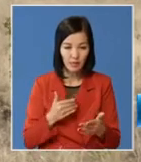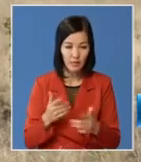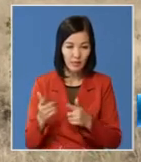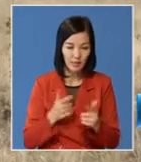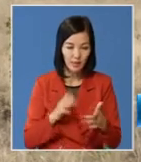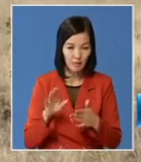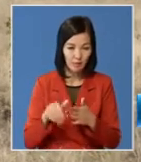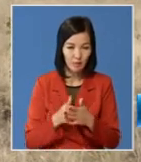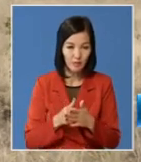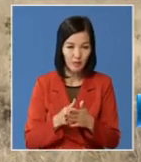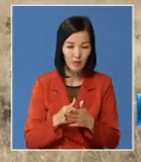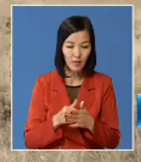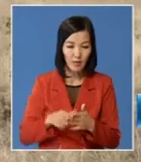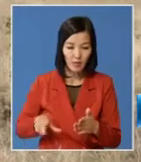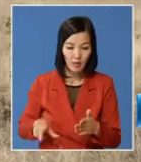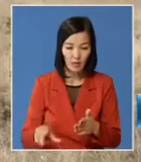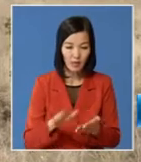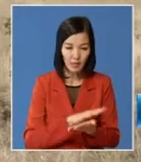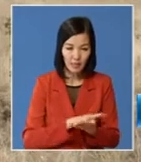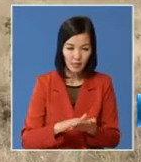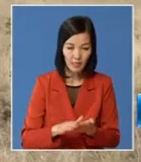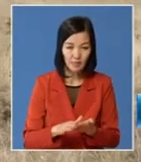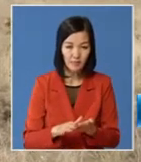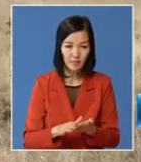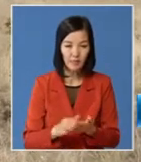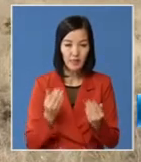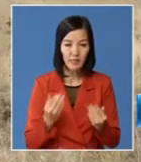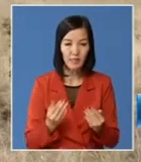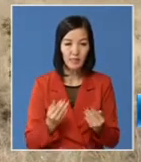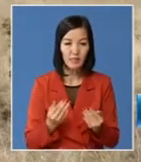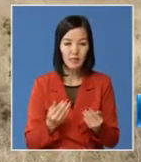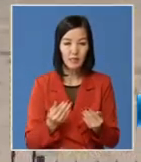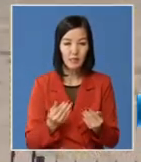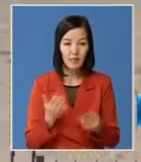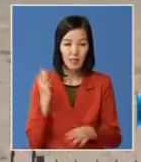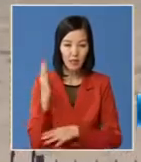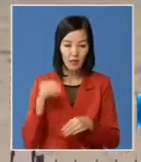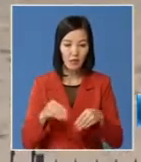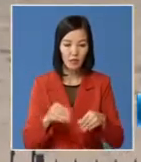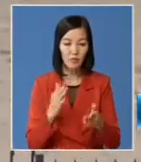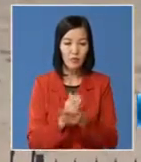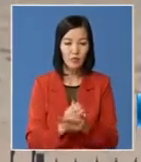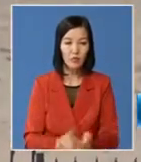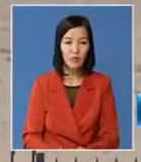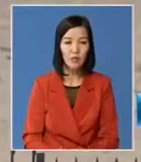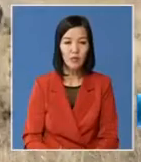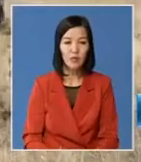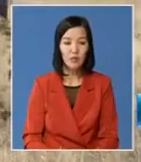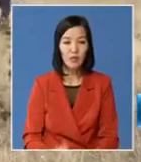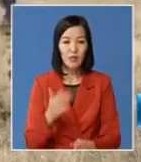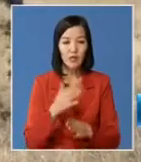жаңартып, арықтардың арнасын қазып, тазарып, енді соған бүгін ағаштарымызды отырғызып жатырмыз. Жартысынан